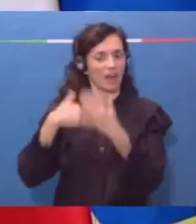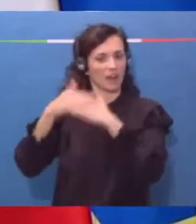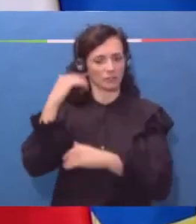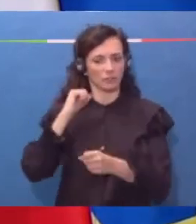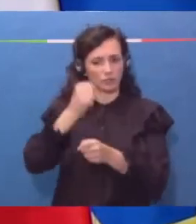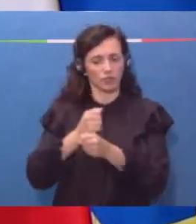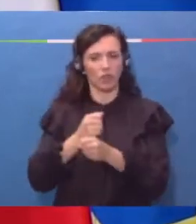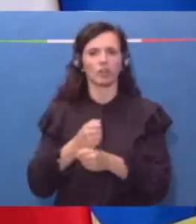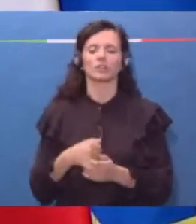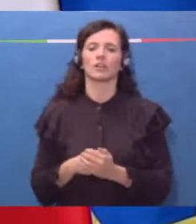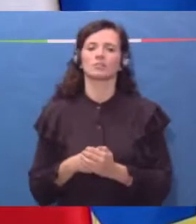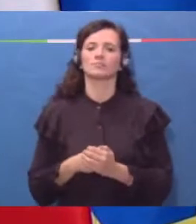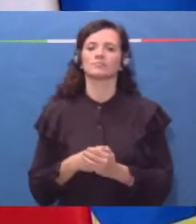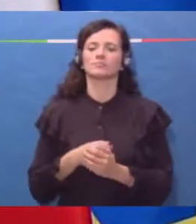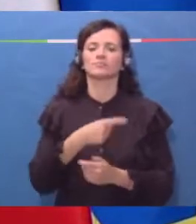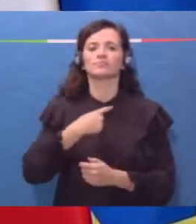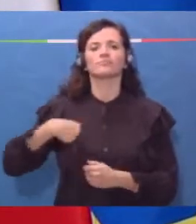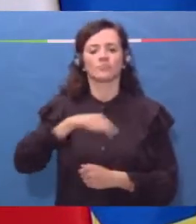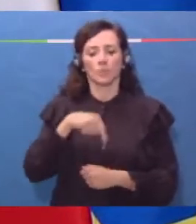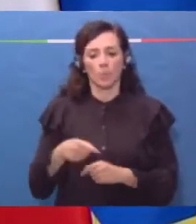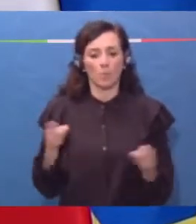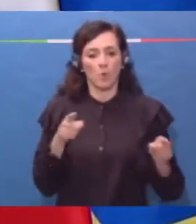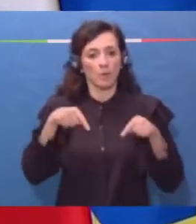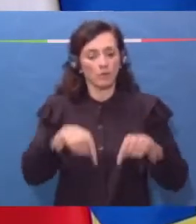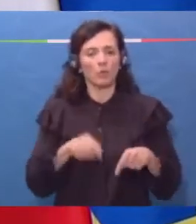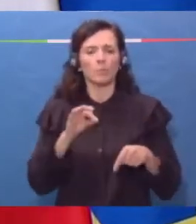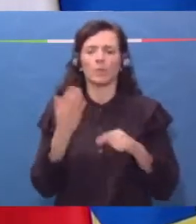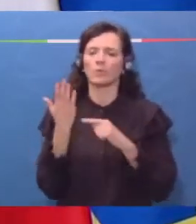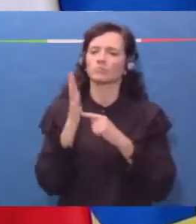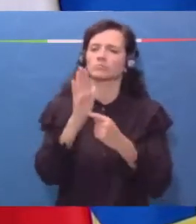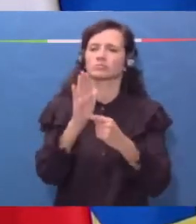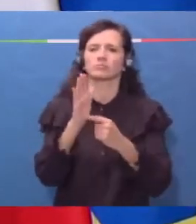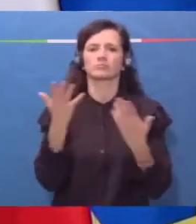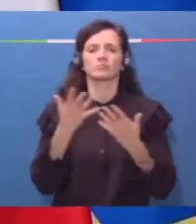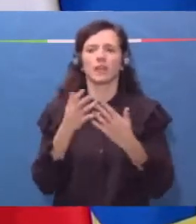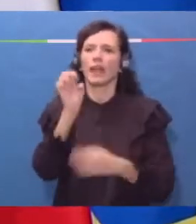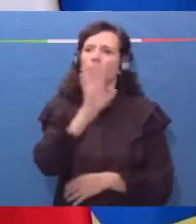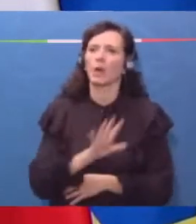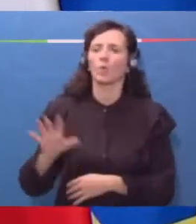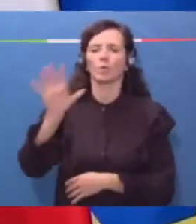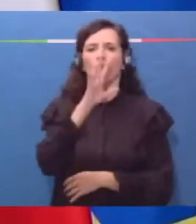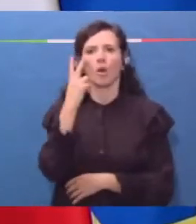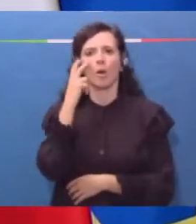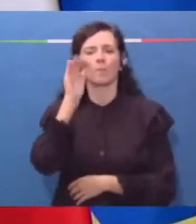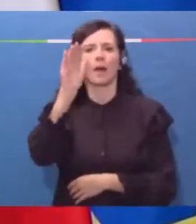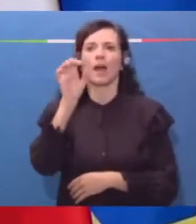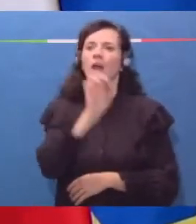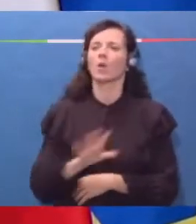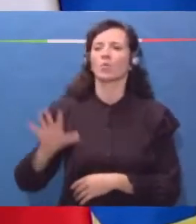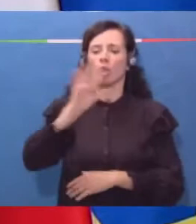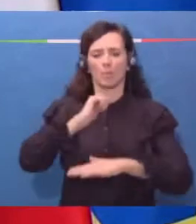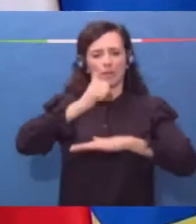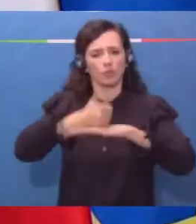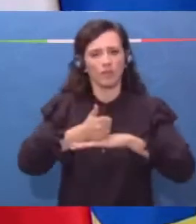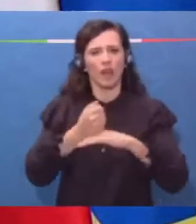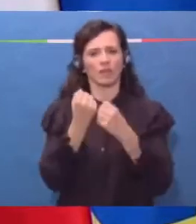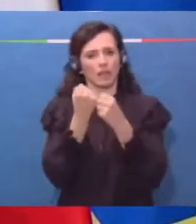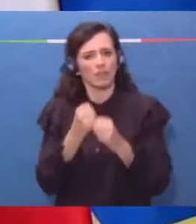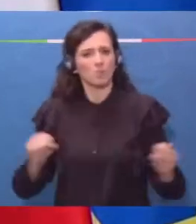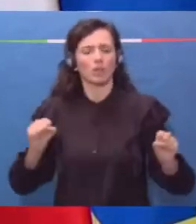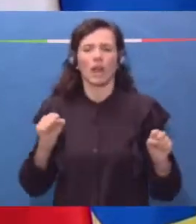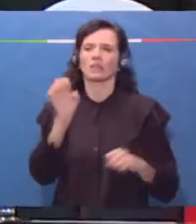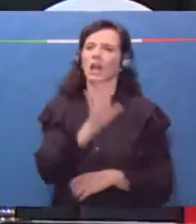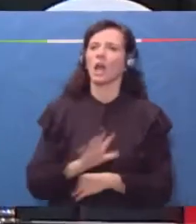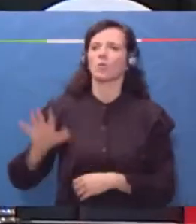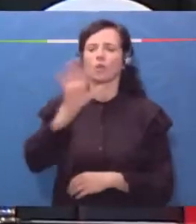sia per il destino dell'Europa tanto, abbiamo una visione dell'Europa più sovrana, più democratica, più